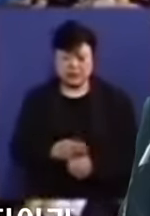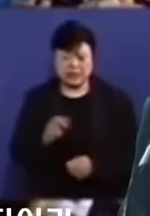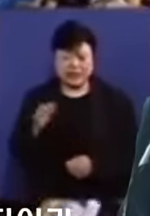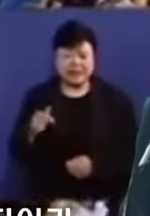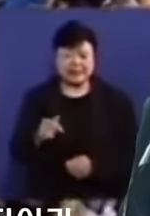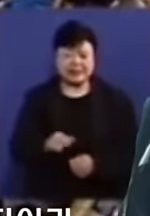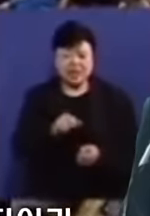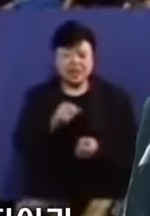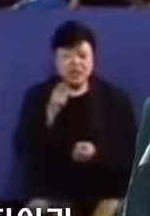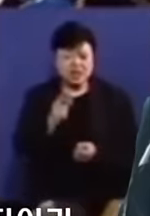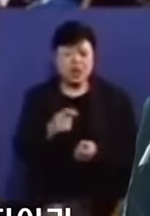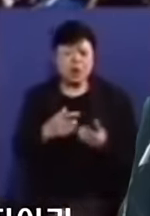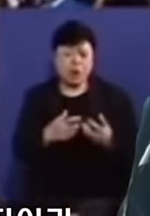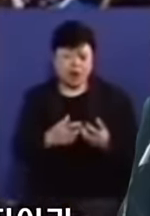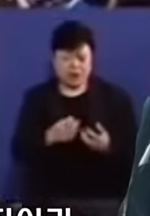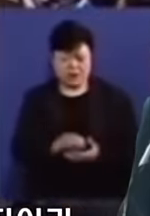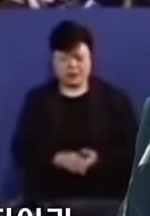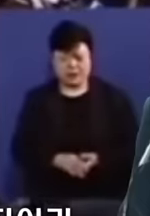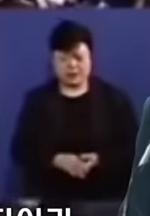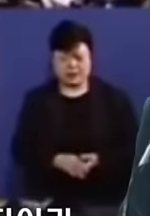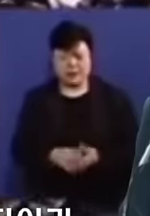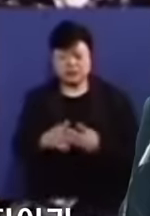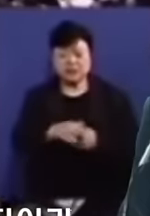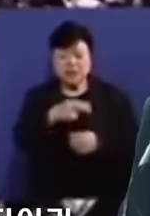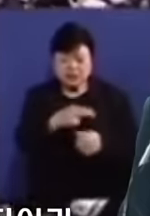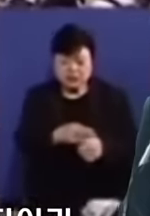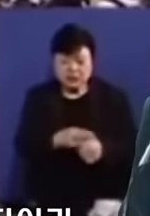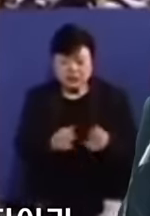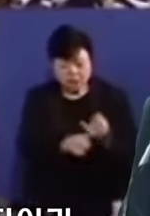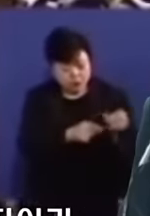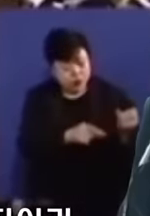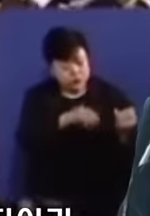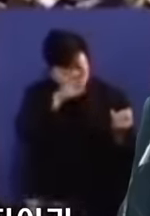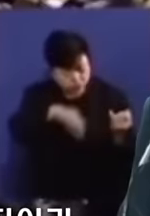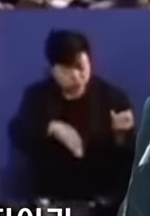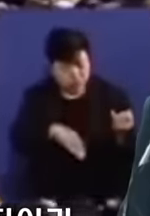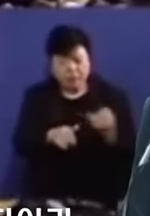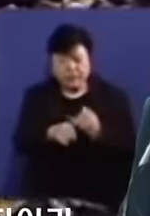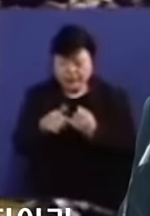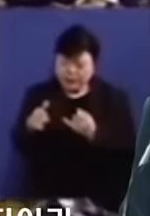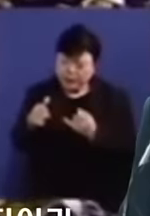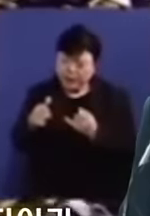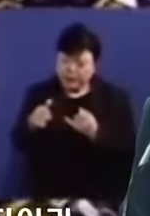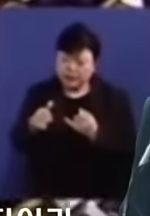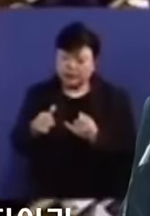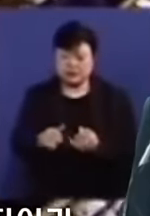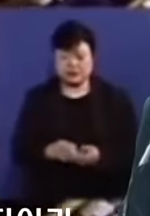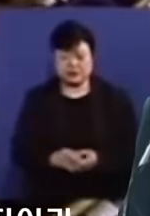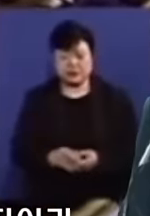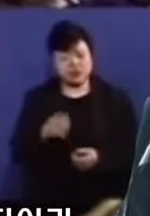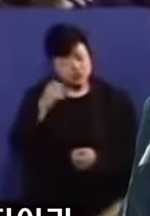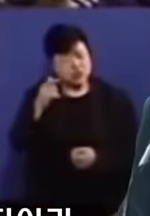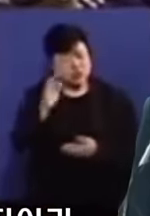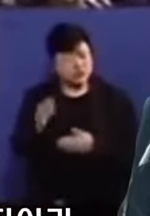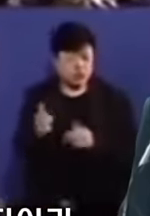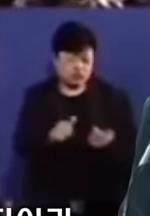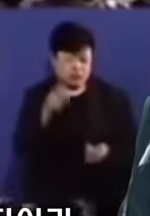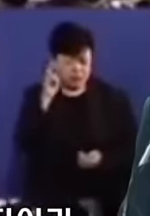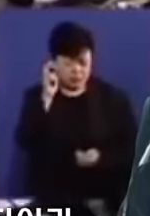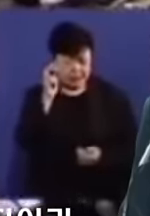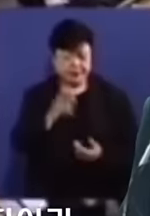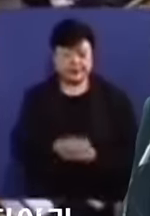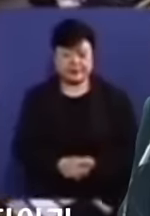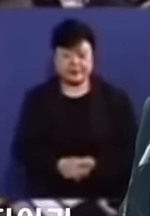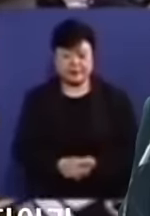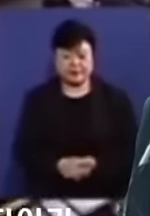경화라는 것입니다. 나중에 안 이야기지만 의사가 그 부인을 부르셔서 당신 남편은 오래 살아야 6달밖에 못 산다고 말하는